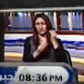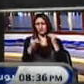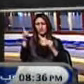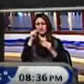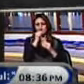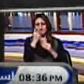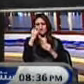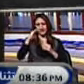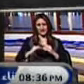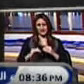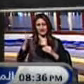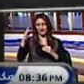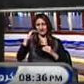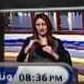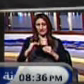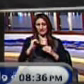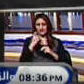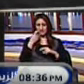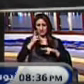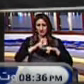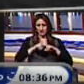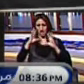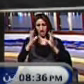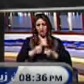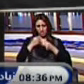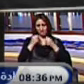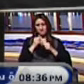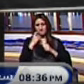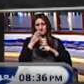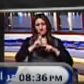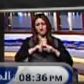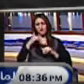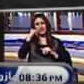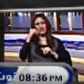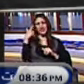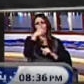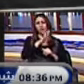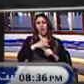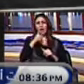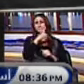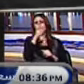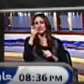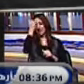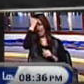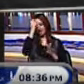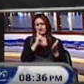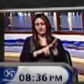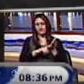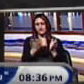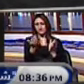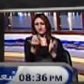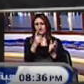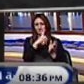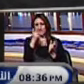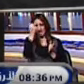متواصلين متابعة التليفونات، زائد اهل منطقتي والبلد عندي الشباب، وكله كان متعاون مع محمد بيه، وكل حاجة